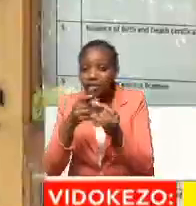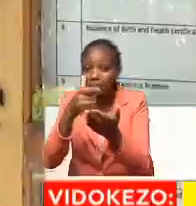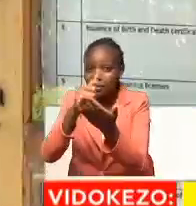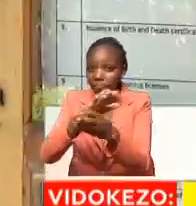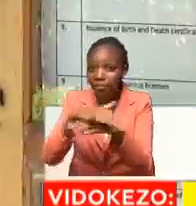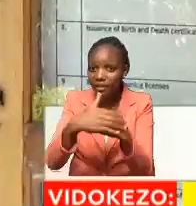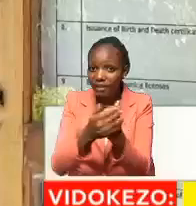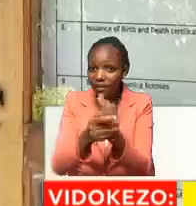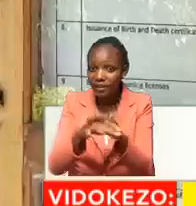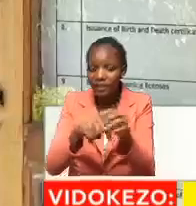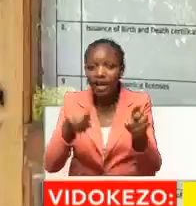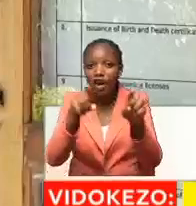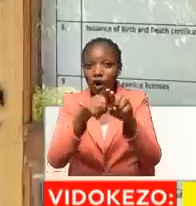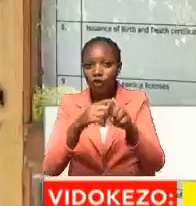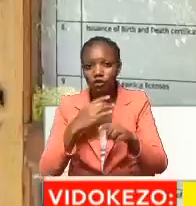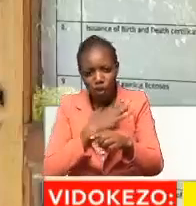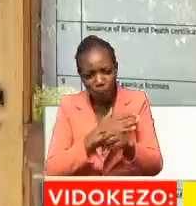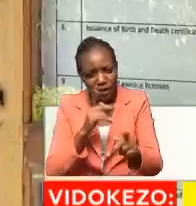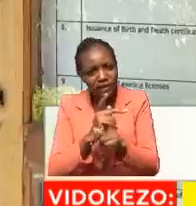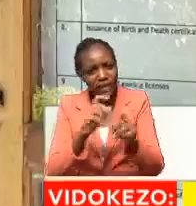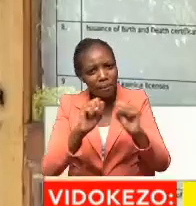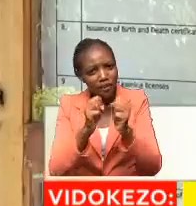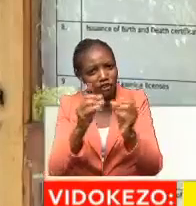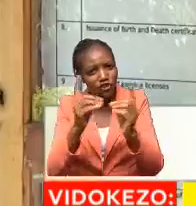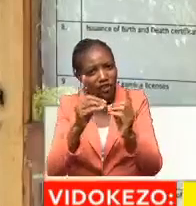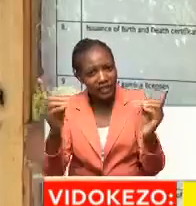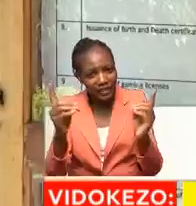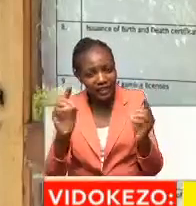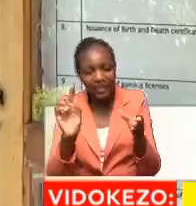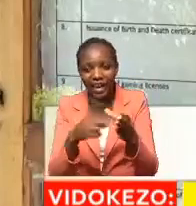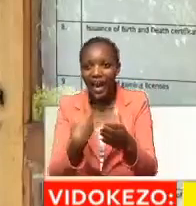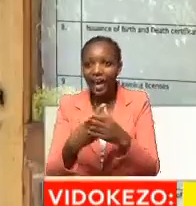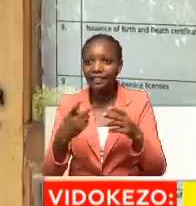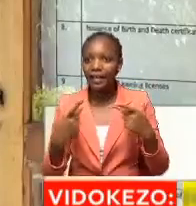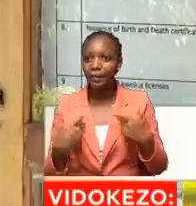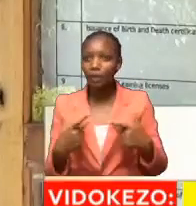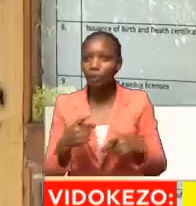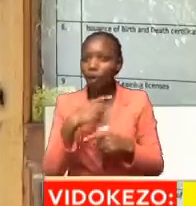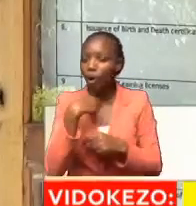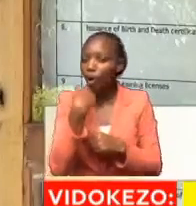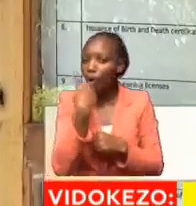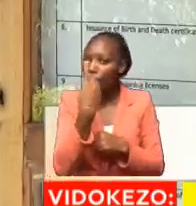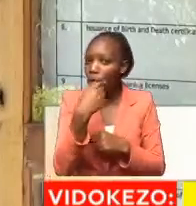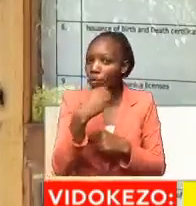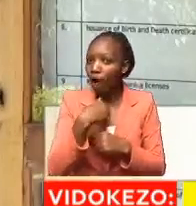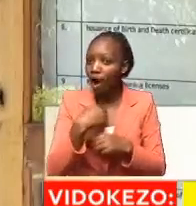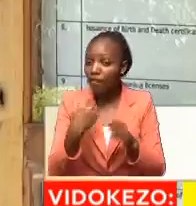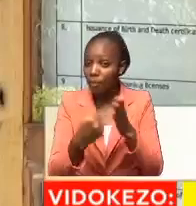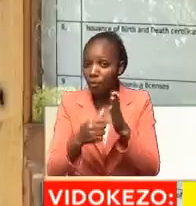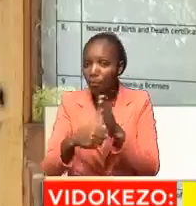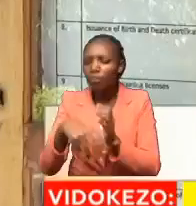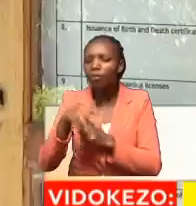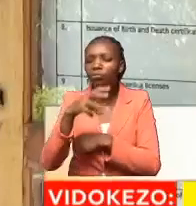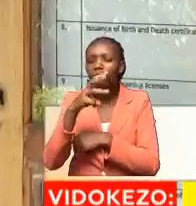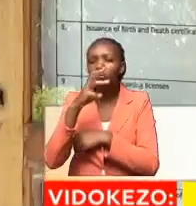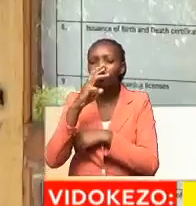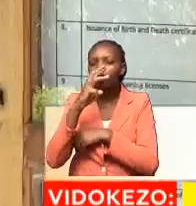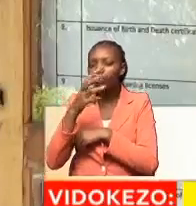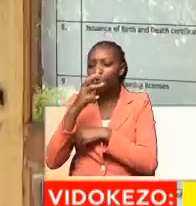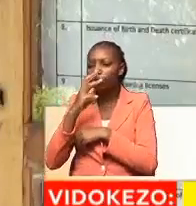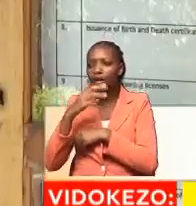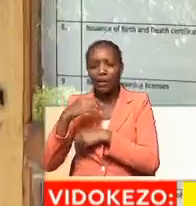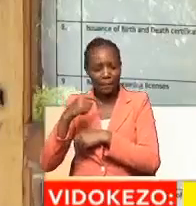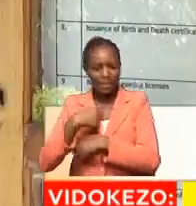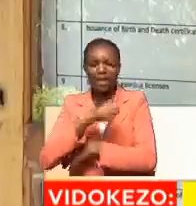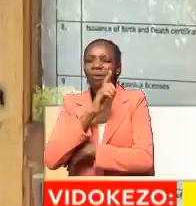keep distance. Na wale ambao wako na shida ya pombe, natoa